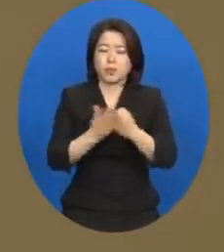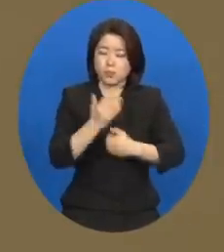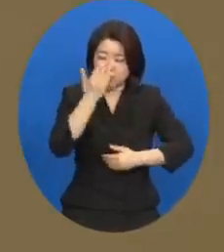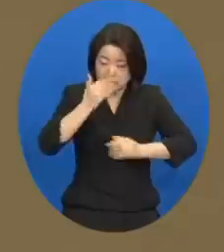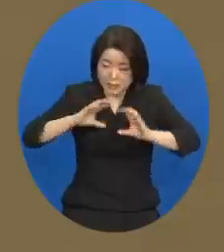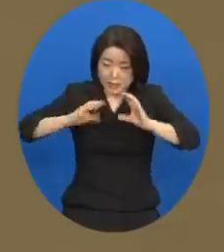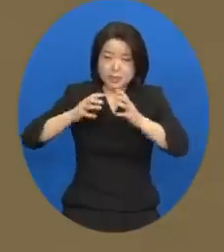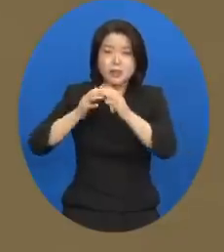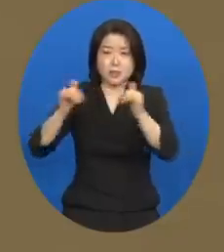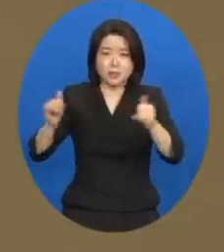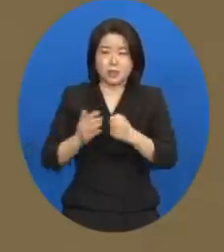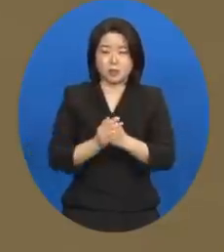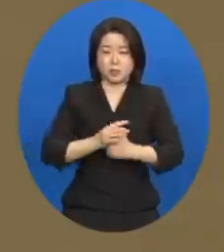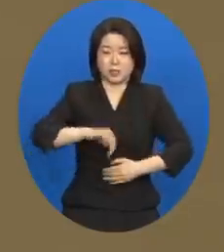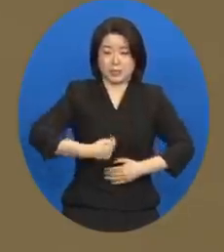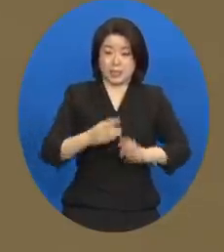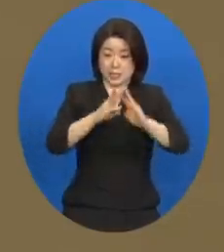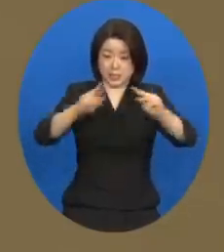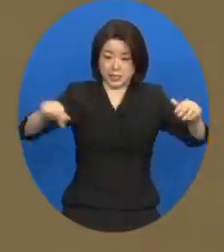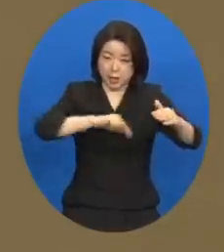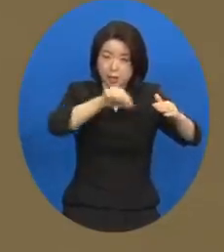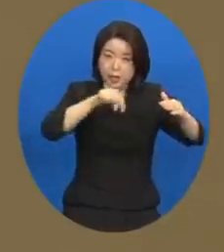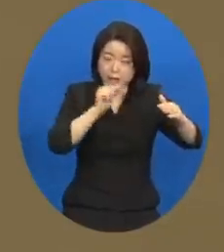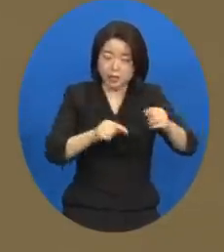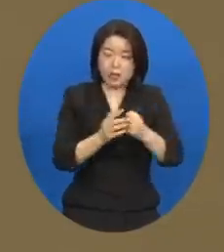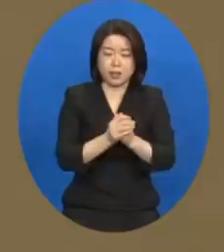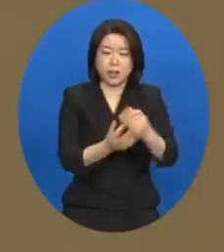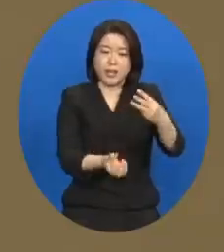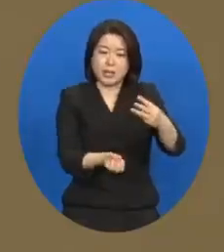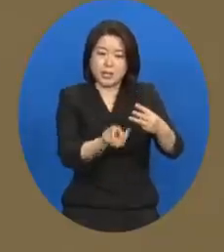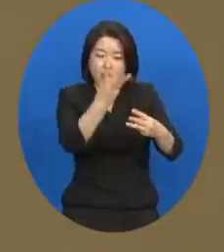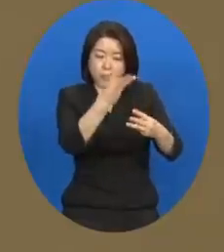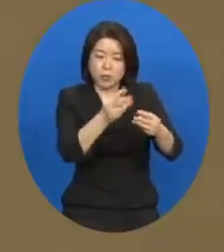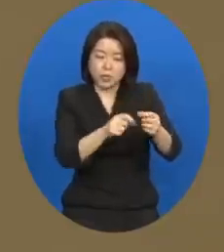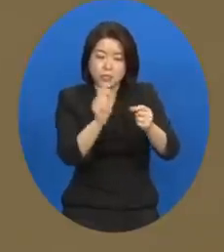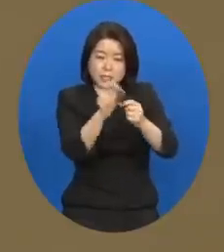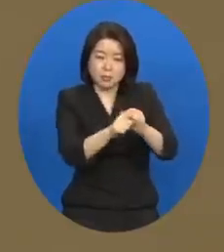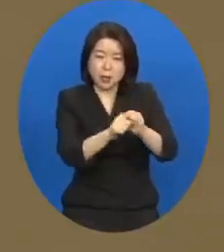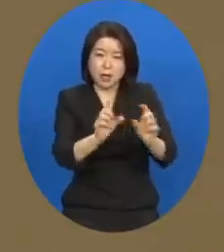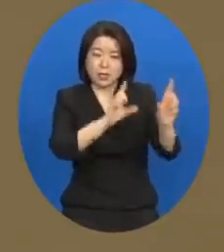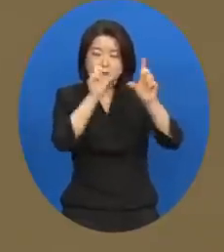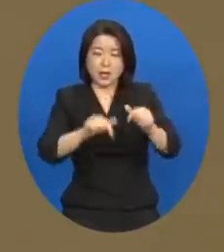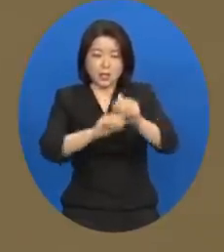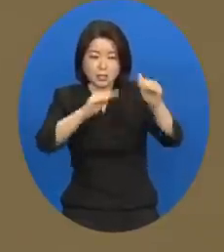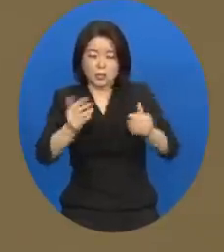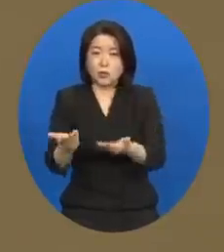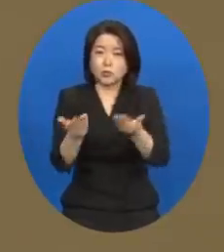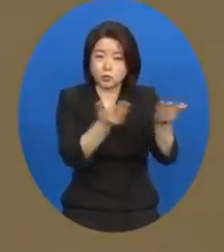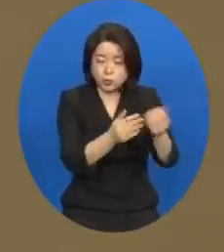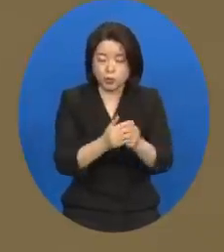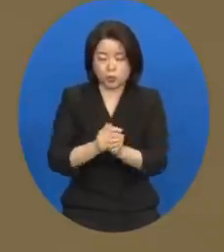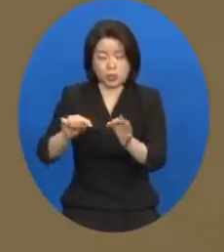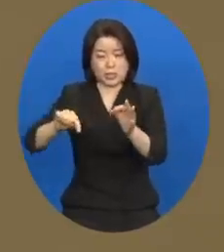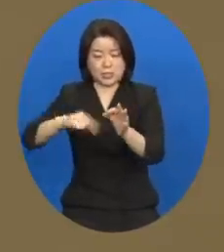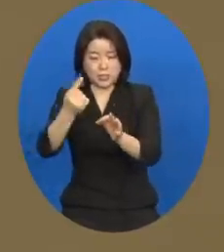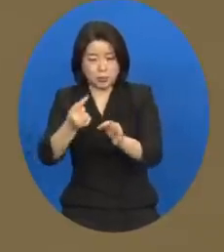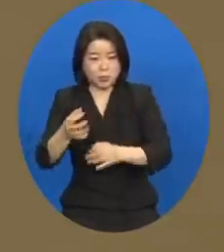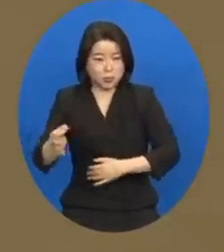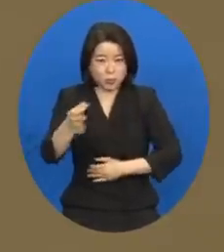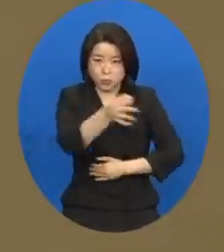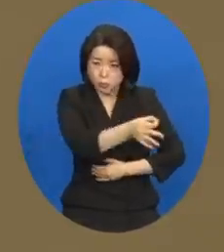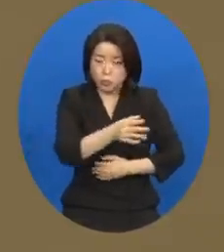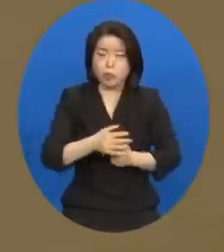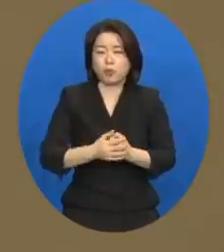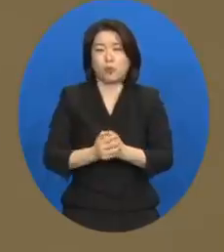백성은 자기 땅 안에 레위 지파가 살 성읍을 내어주고, 그리고 십일조를 바치고,